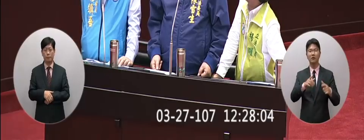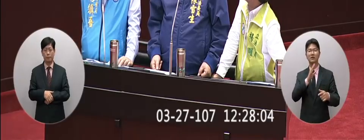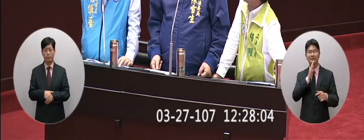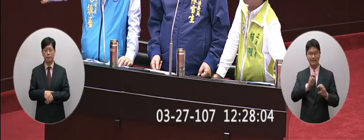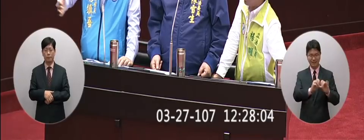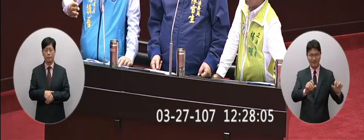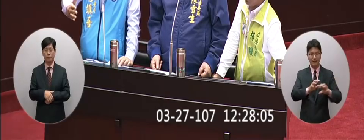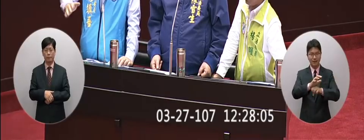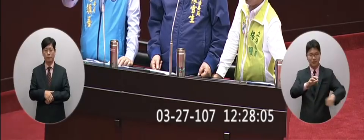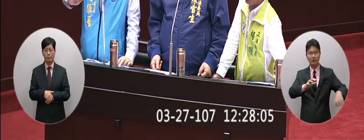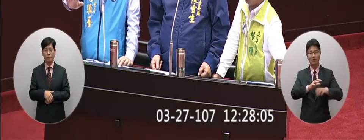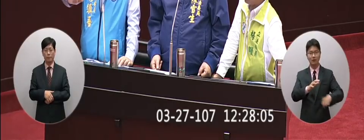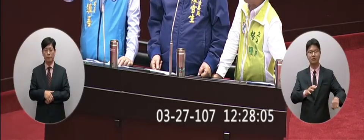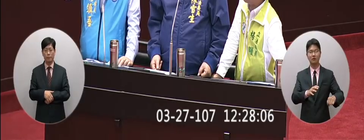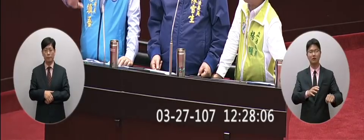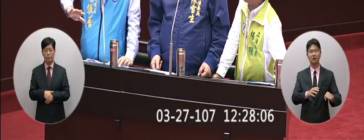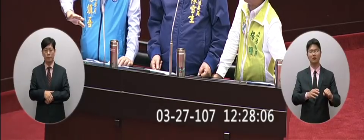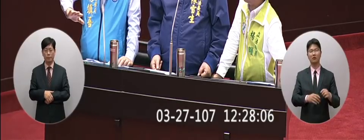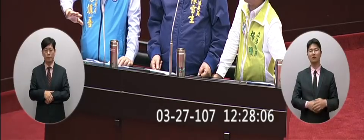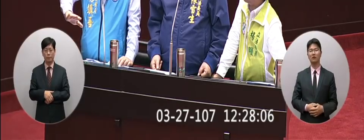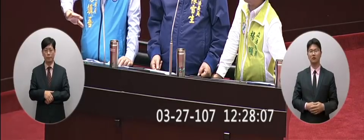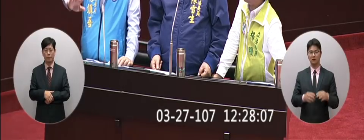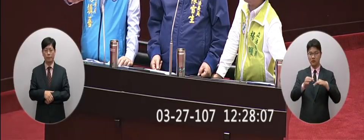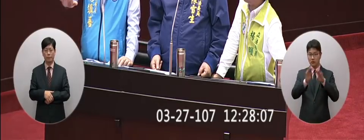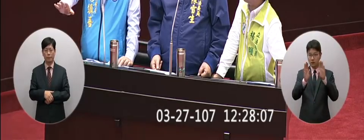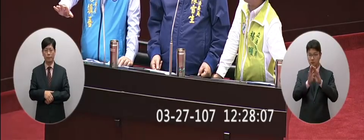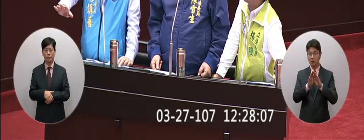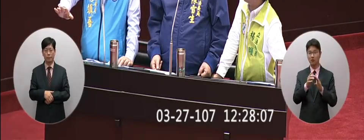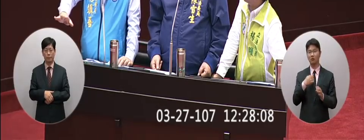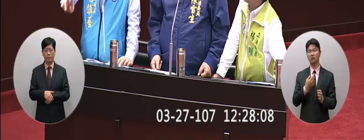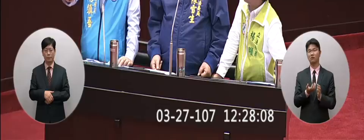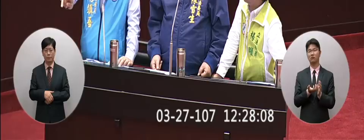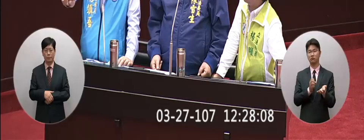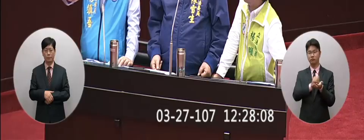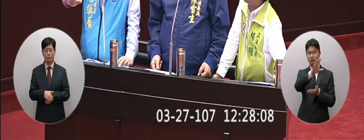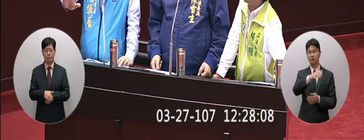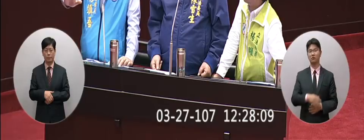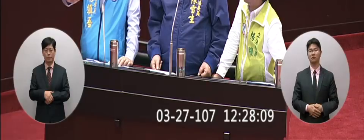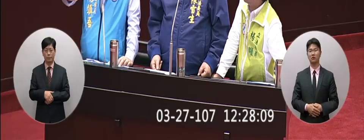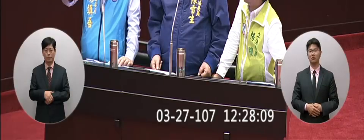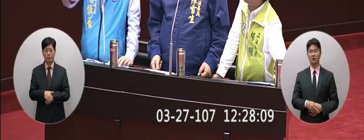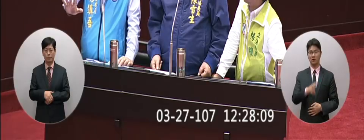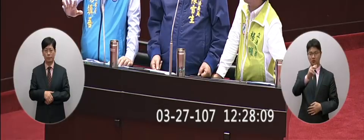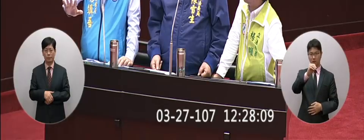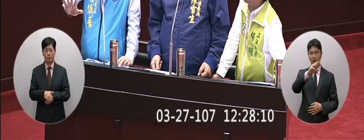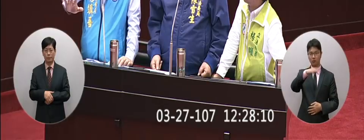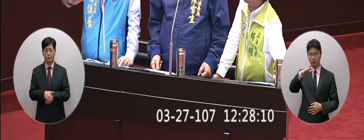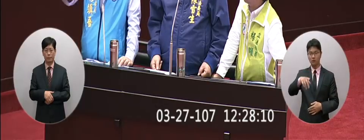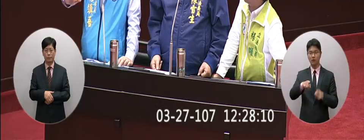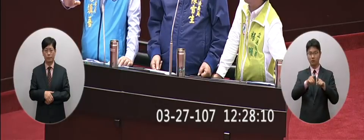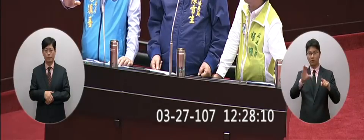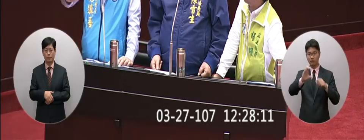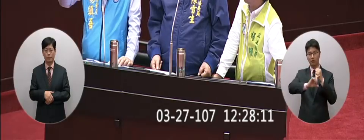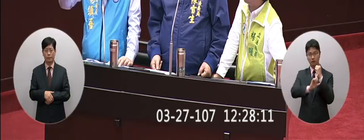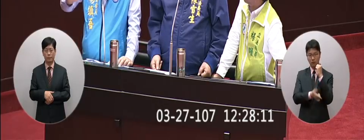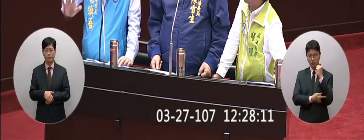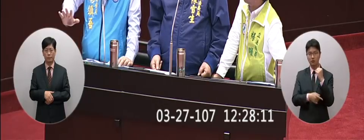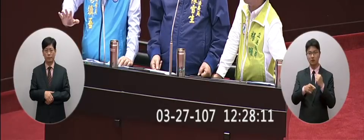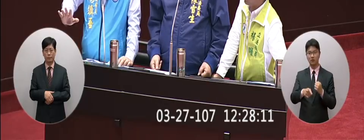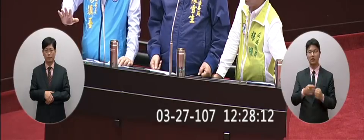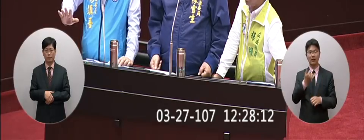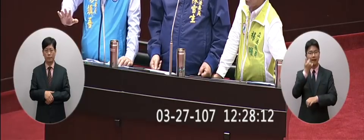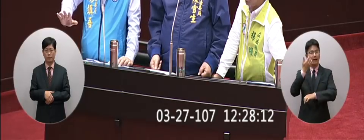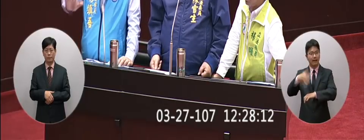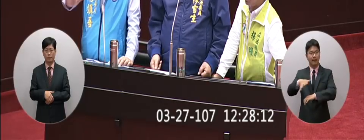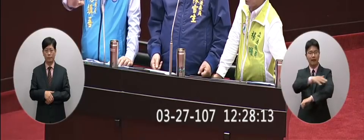就一直往外流失。但是在金门，我刚才跟您报告了，已经有25,000平方公尺的一个海岸线